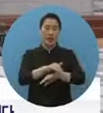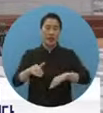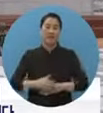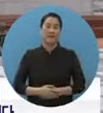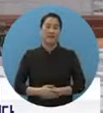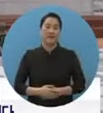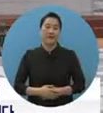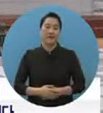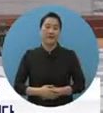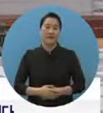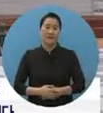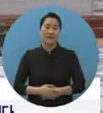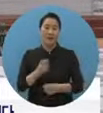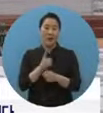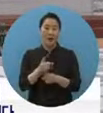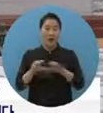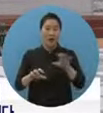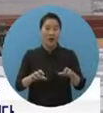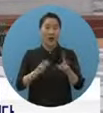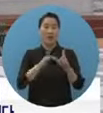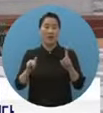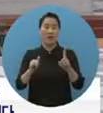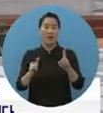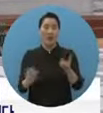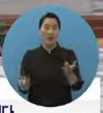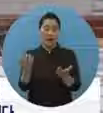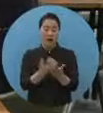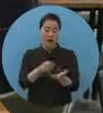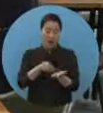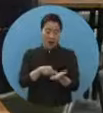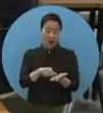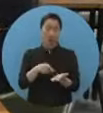저희 마을에는 한분이 전 이중으로 하셔 가지고 접착을 하시고 계십니다